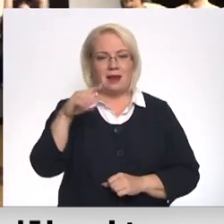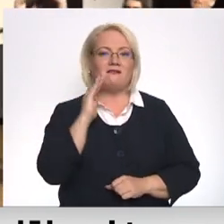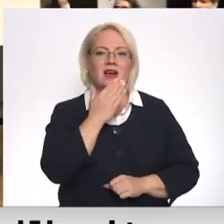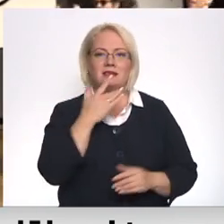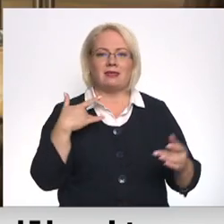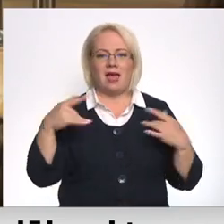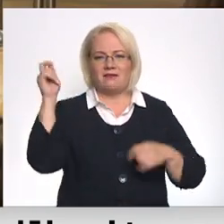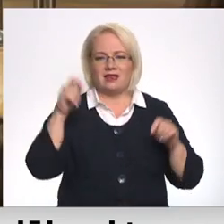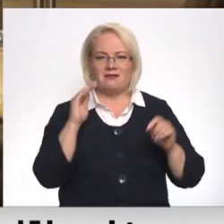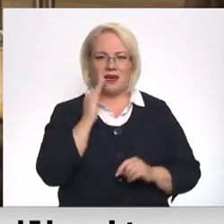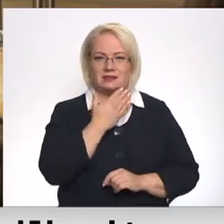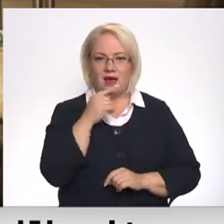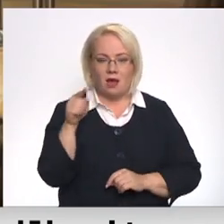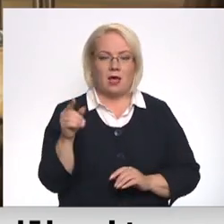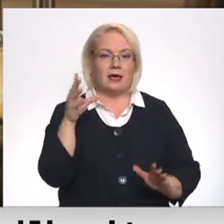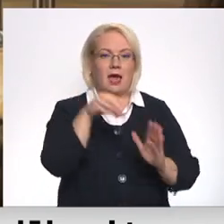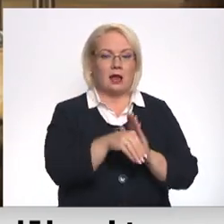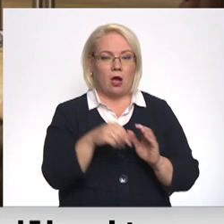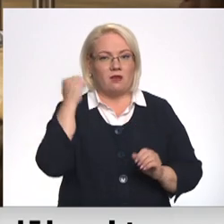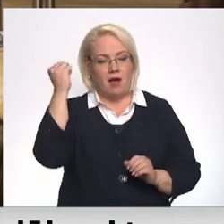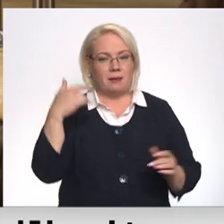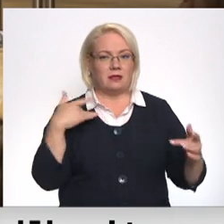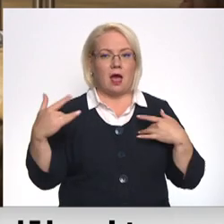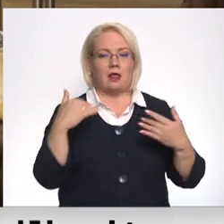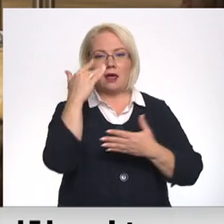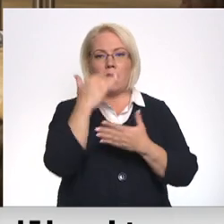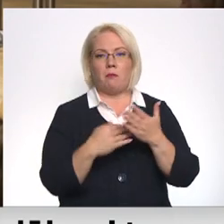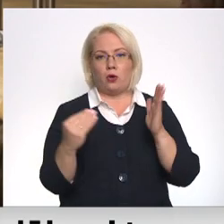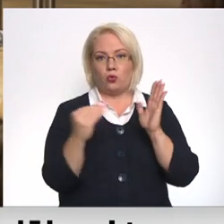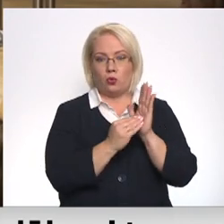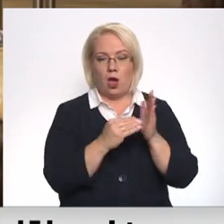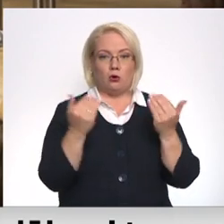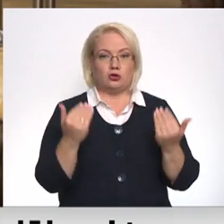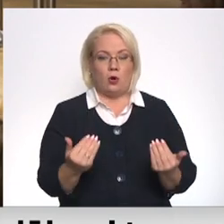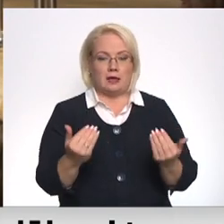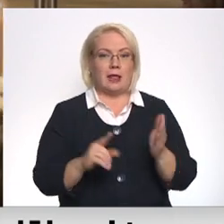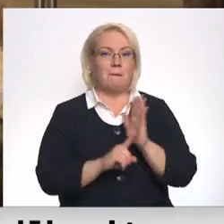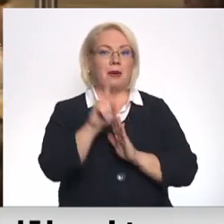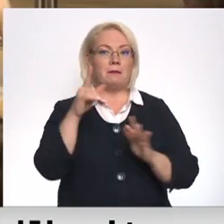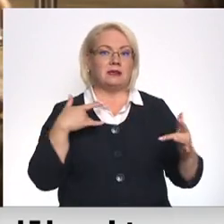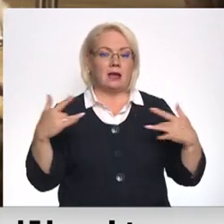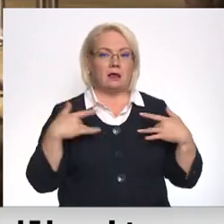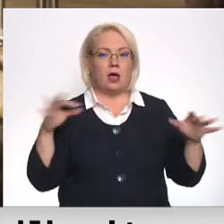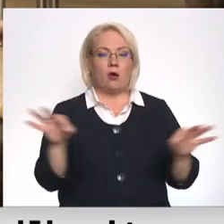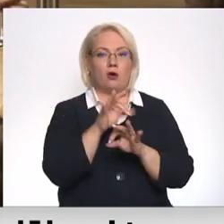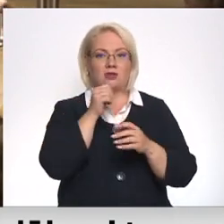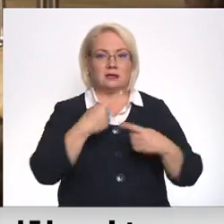teātra festivālā. Nu tā iekļauta Valmieras drāmas teātra repertuārā un šovakar piedzīvo pirmizrādi